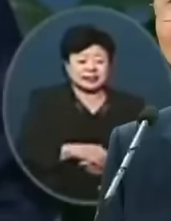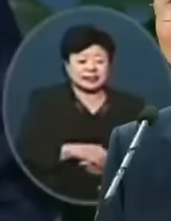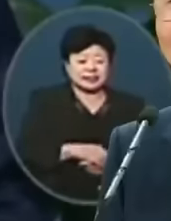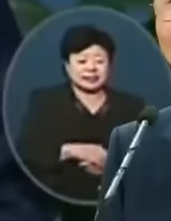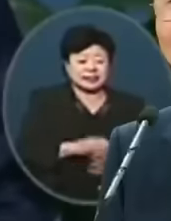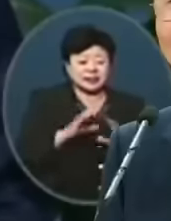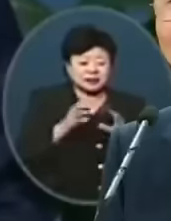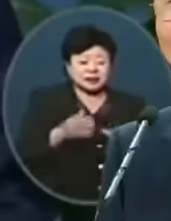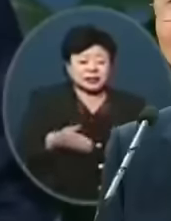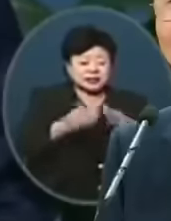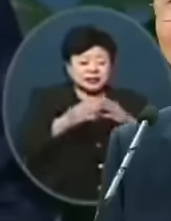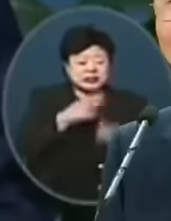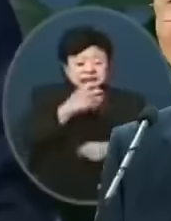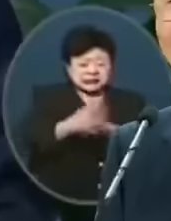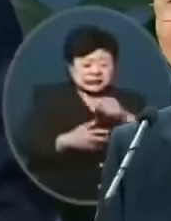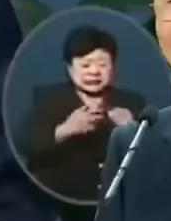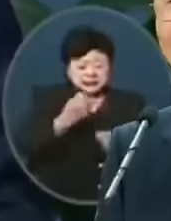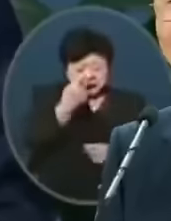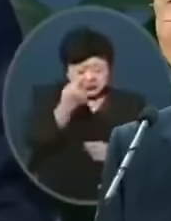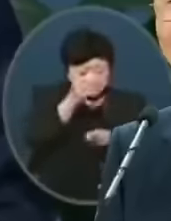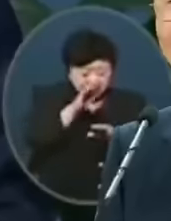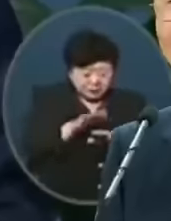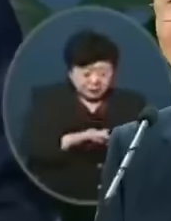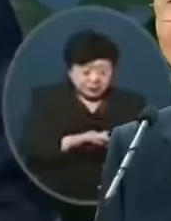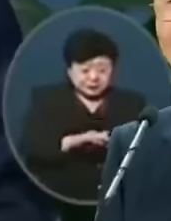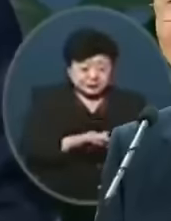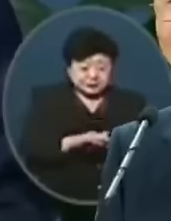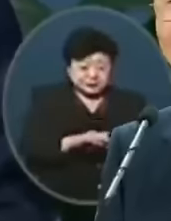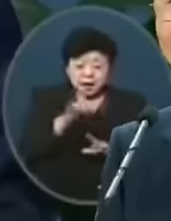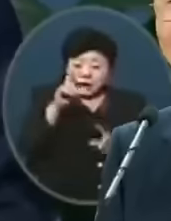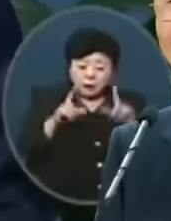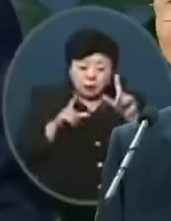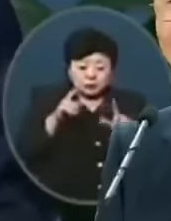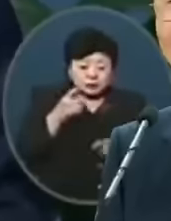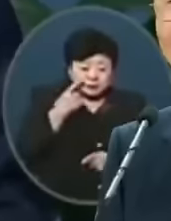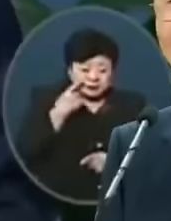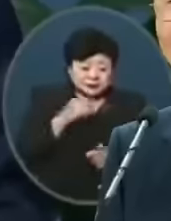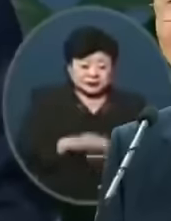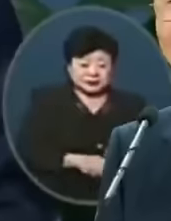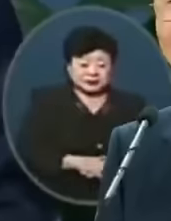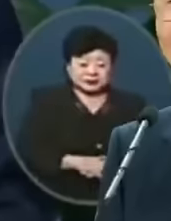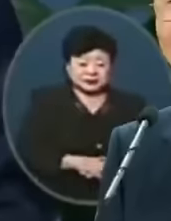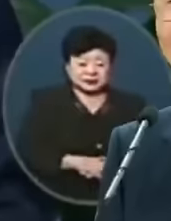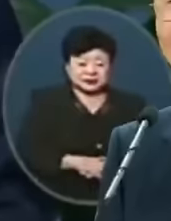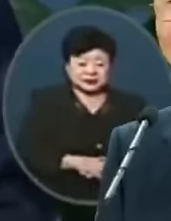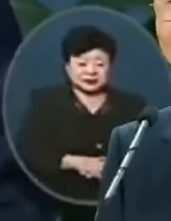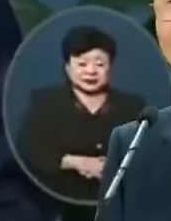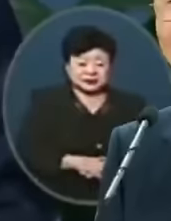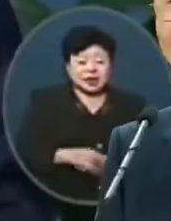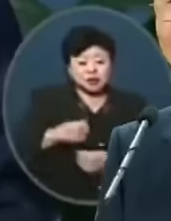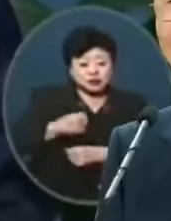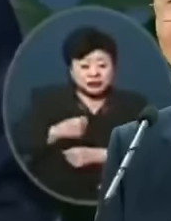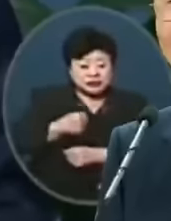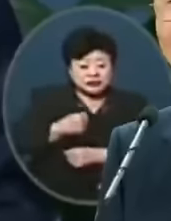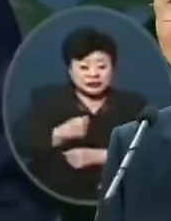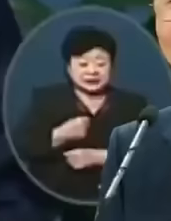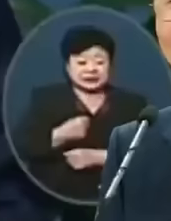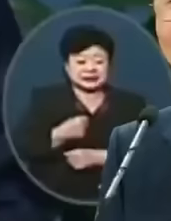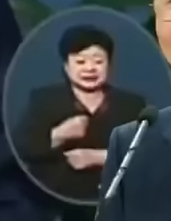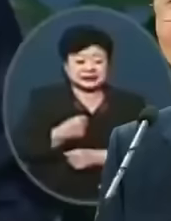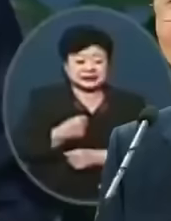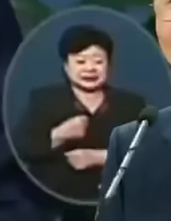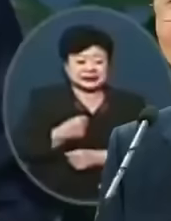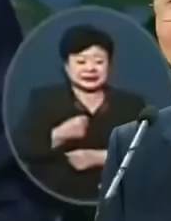국가 창설 70년 기념을 한다고 하는 그 장면을 보았었습니다. 그 군인들의